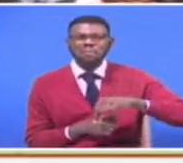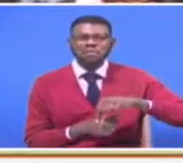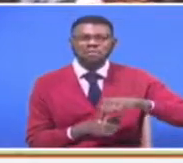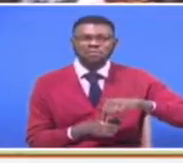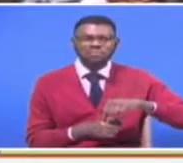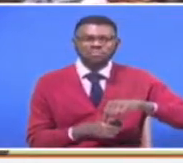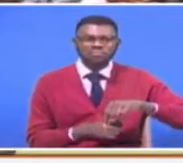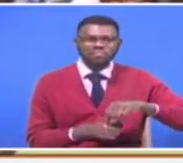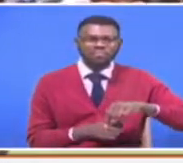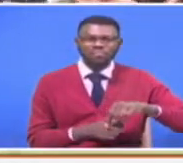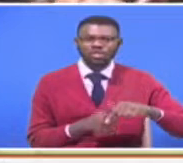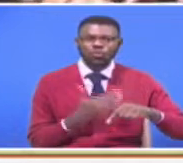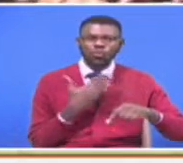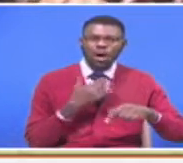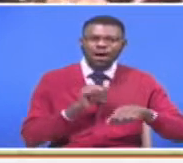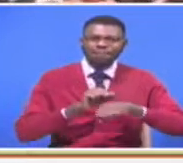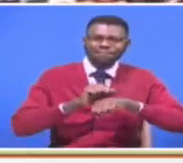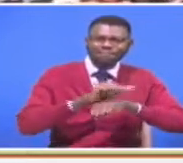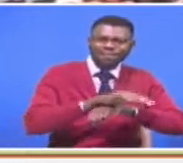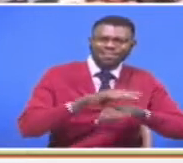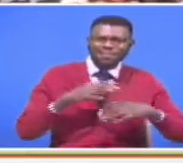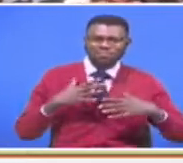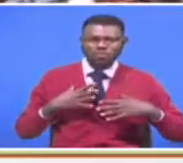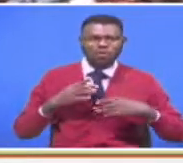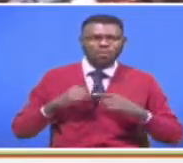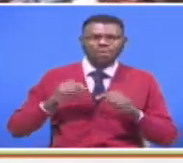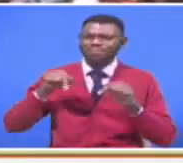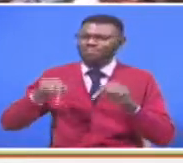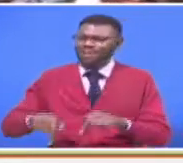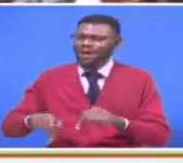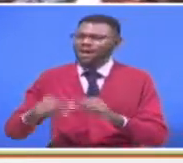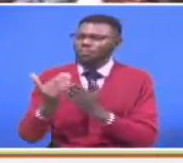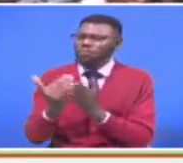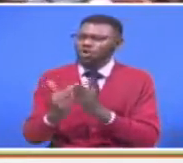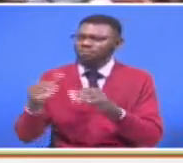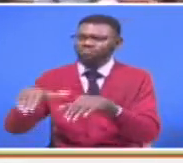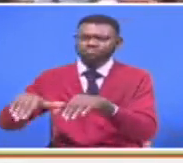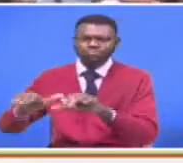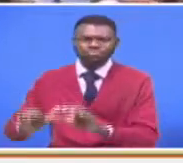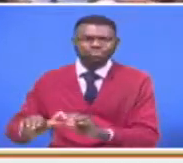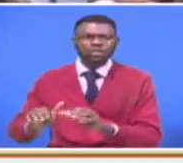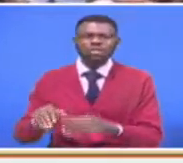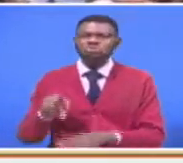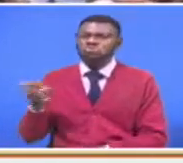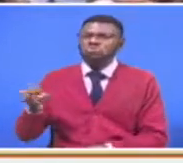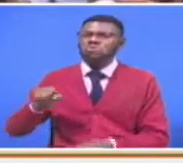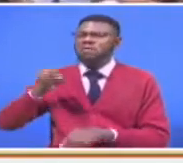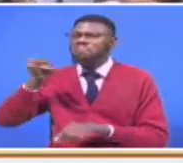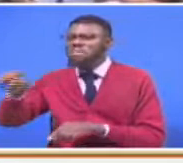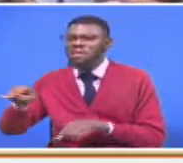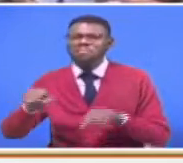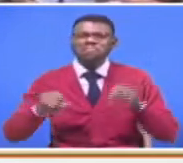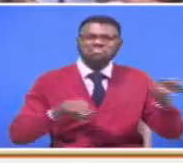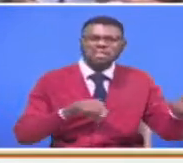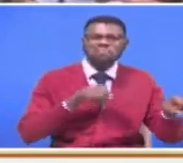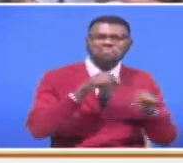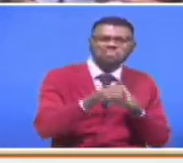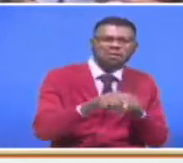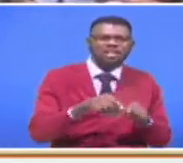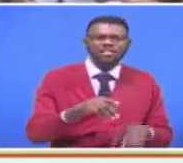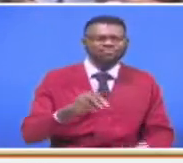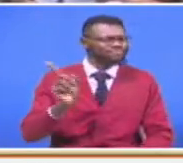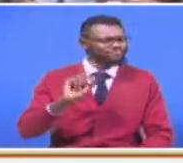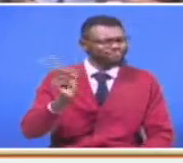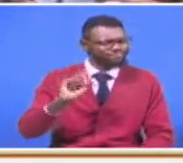Mambo ya kukuja kusema kuinsight watu kwa matanga, siasa ya matanga ya kusema fulani hajafanya hii, huyu hajafanya hii,